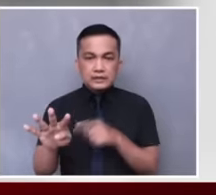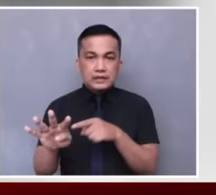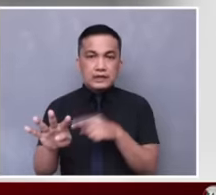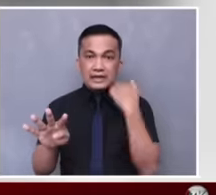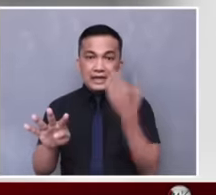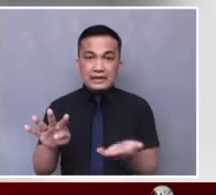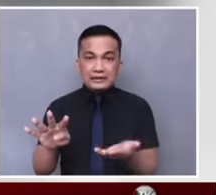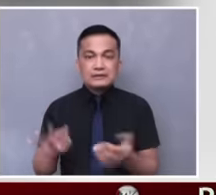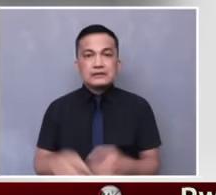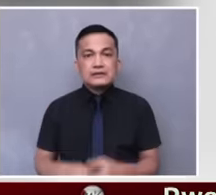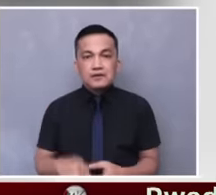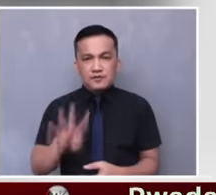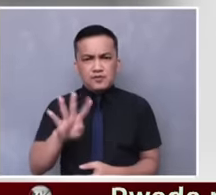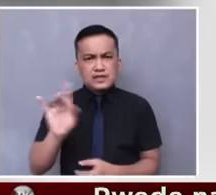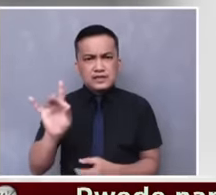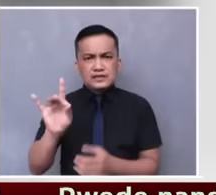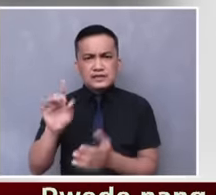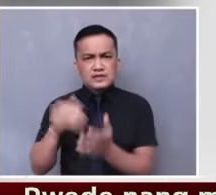sa